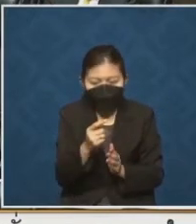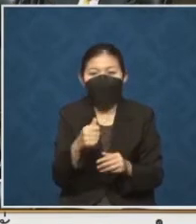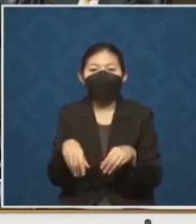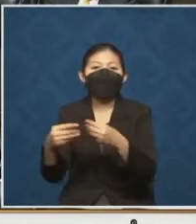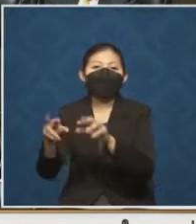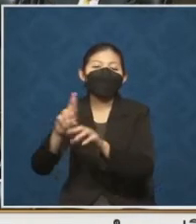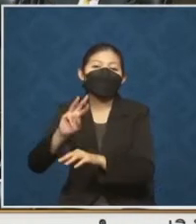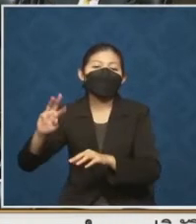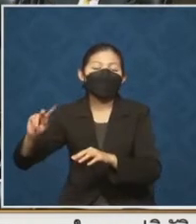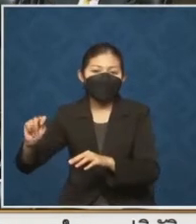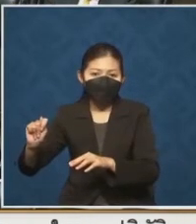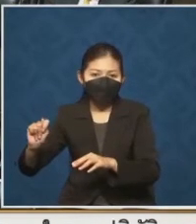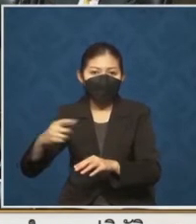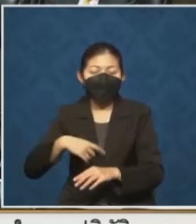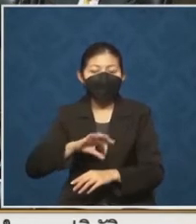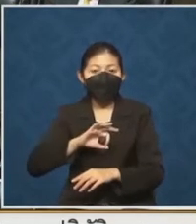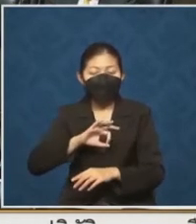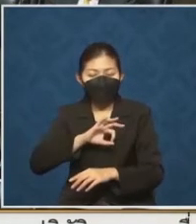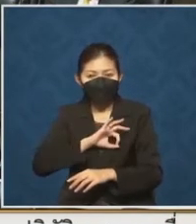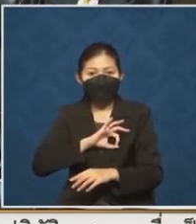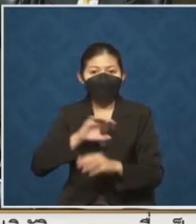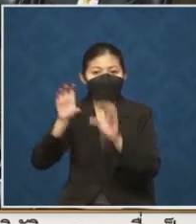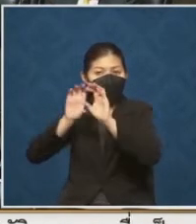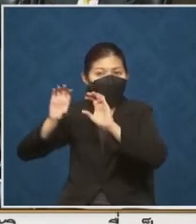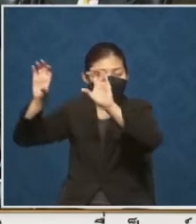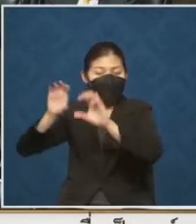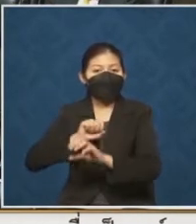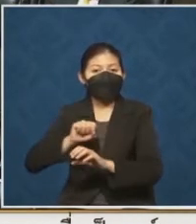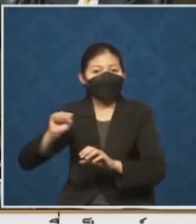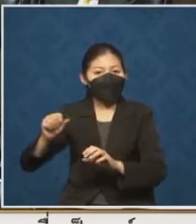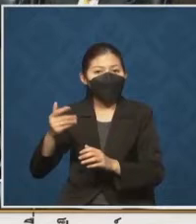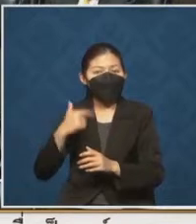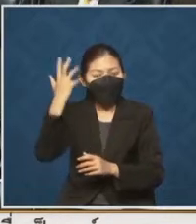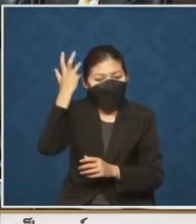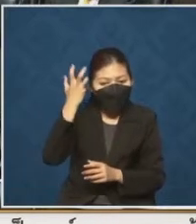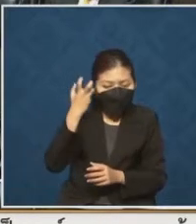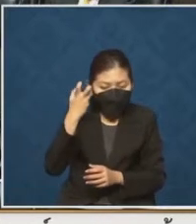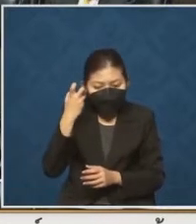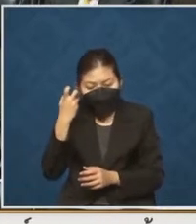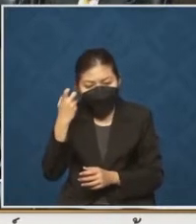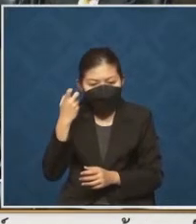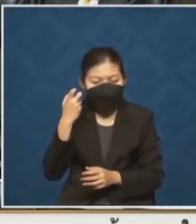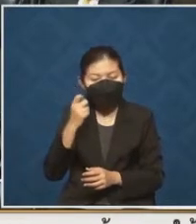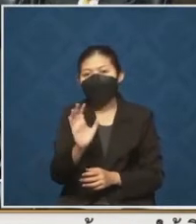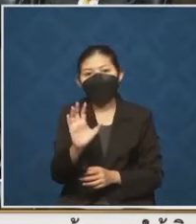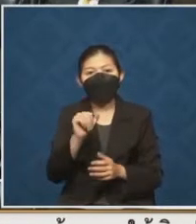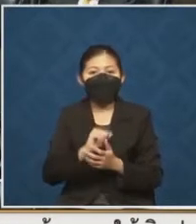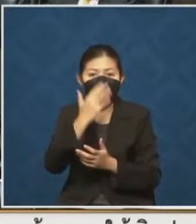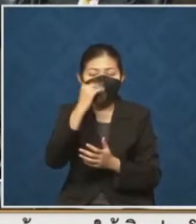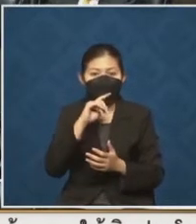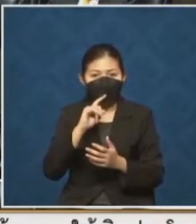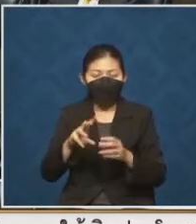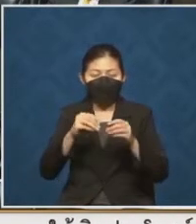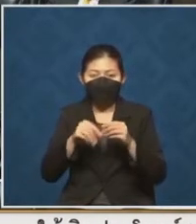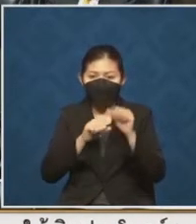คือสิ่งที่พวกผมจะนำเสนอต่อธรรมทานครับแต่กลับเป็นธรรมทานด้วยความเคารพไปยังท่านค่ะน้ำ